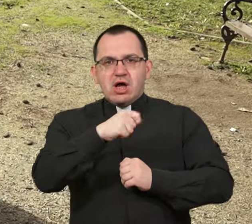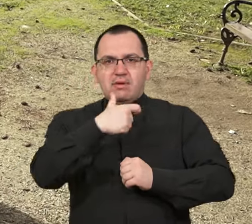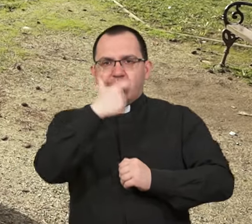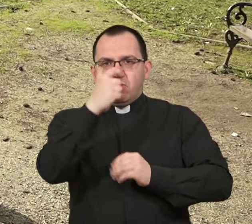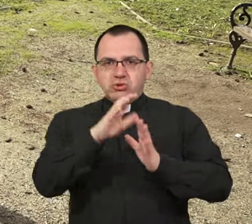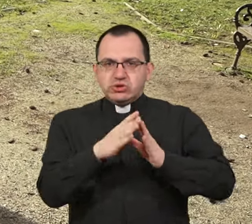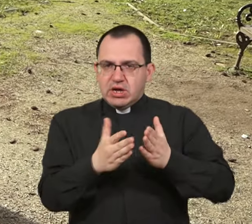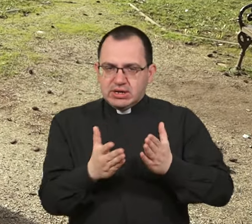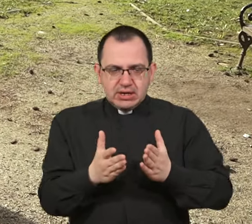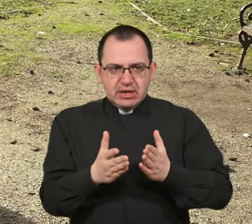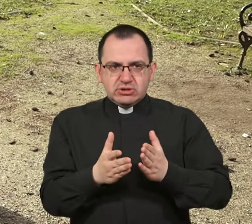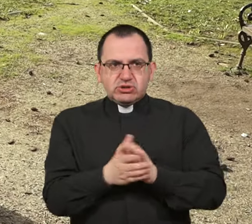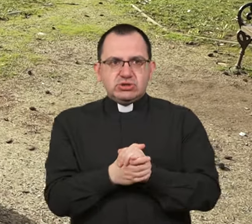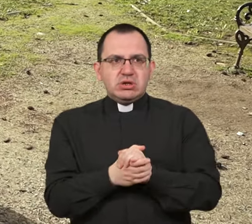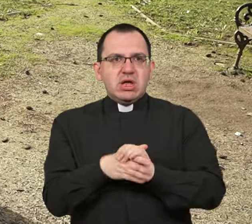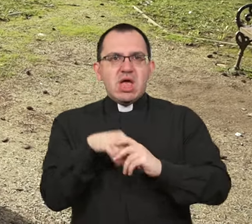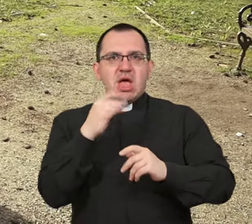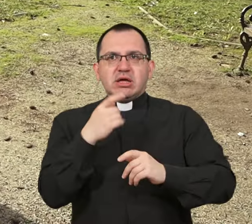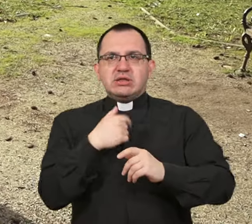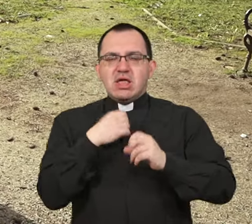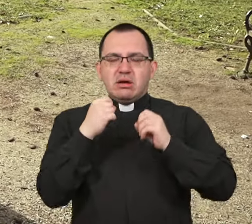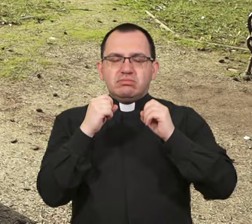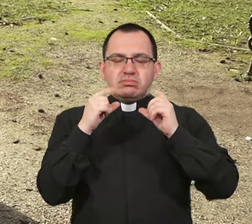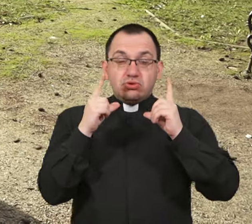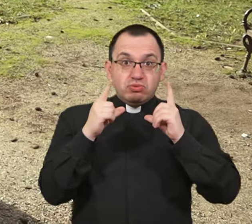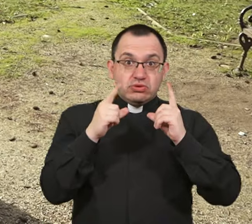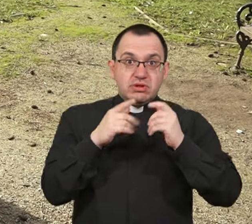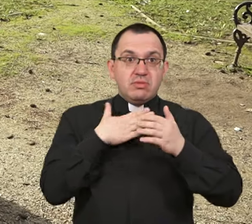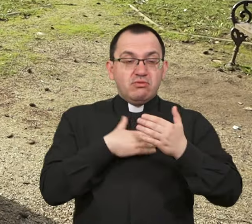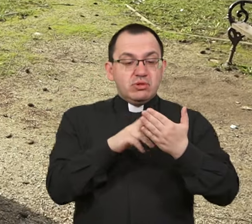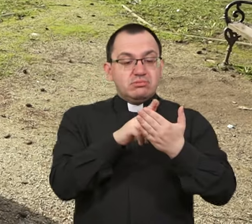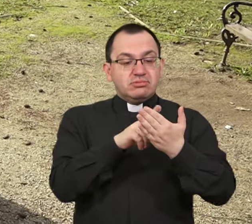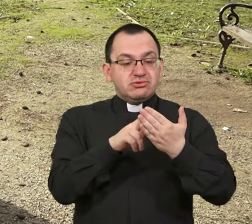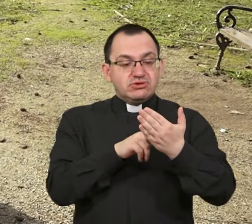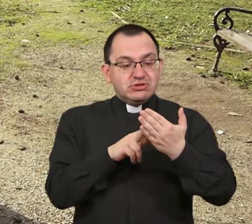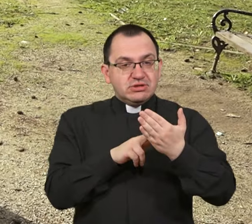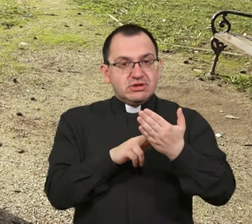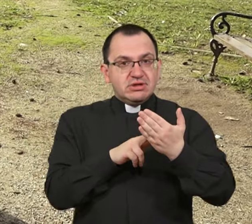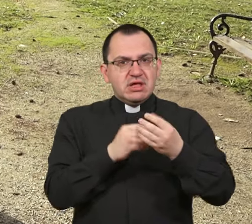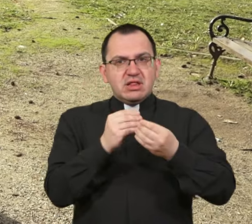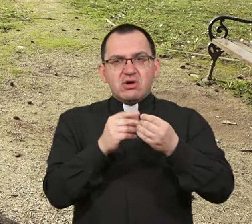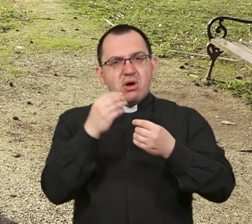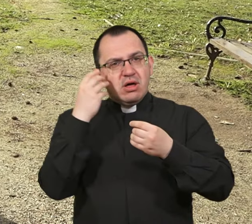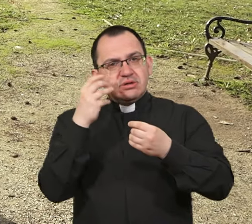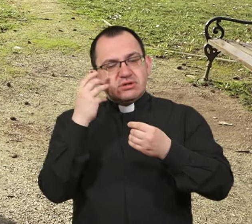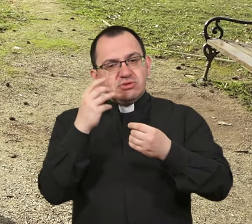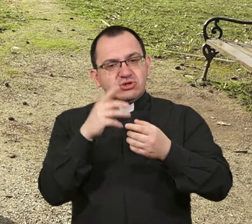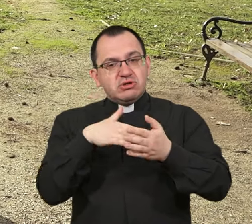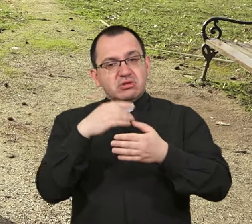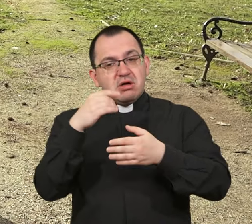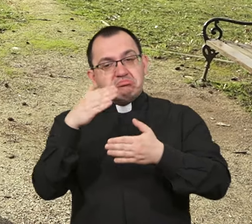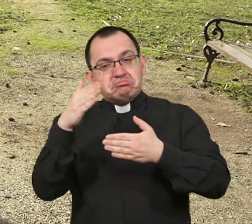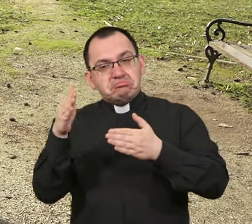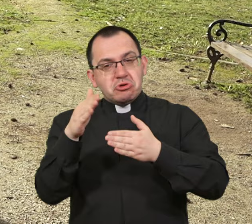jesam. I ono ujutro čim ustanem, volim si pročitati evanđelje dana i nekako razmišljanje. I kroz dan ako uspijem